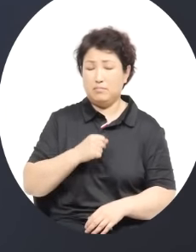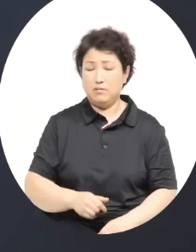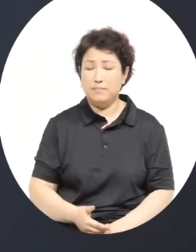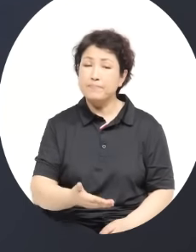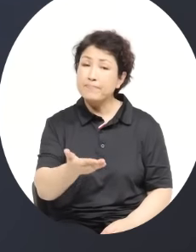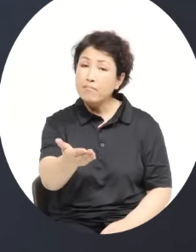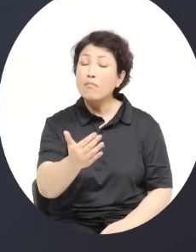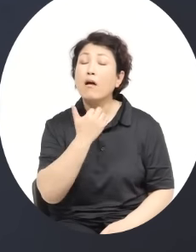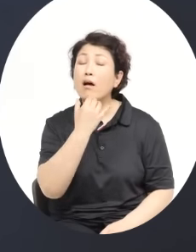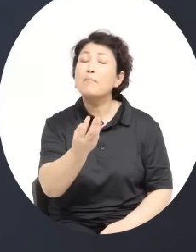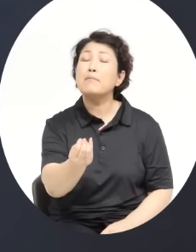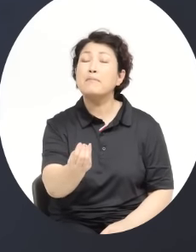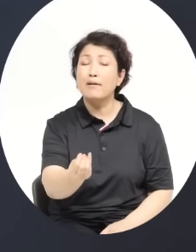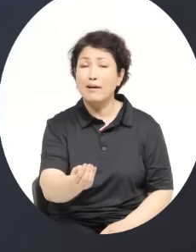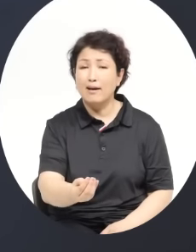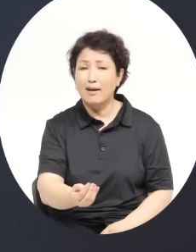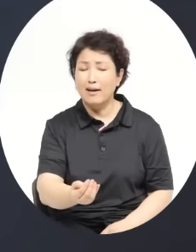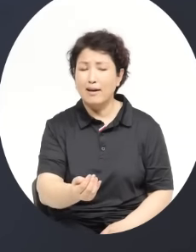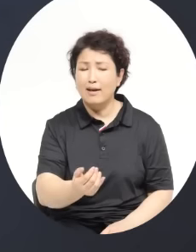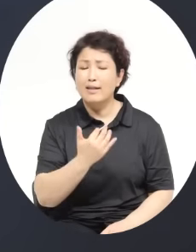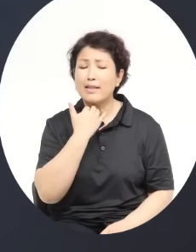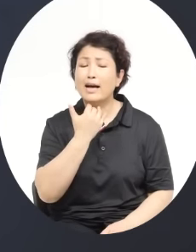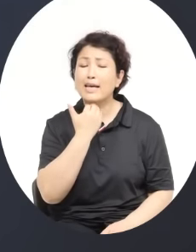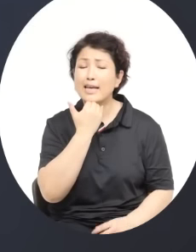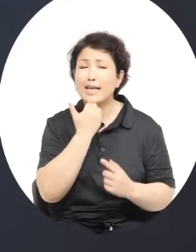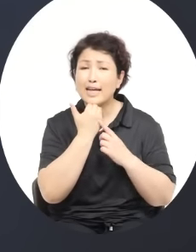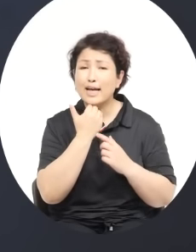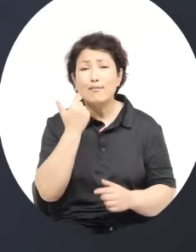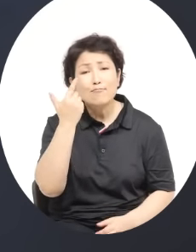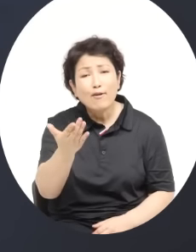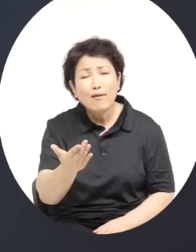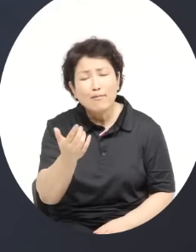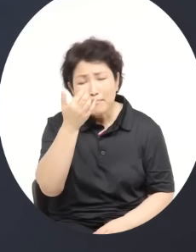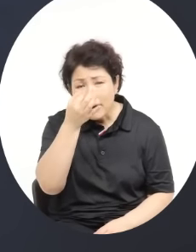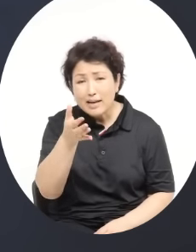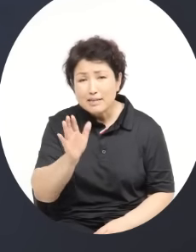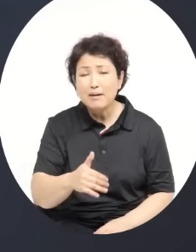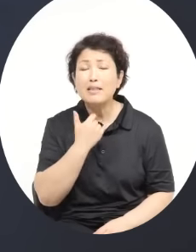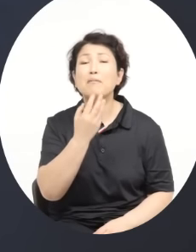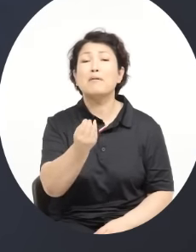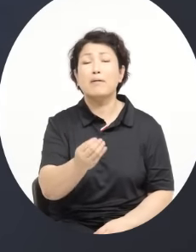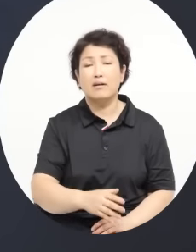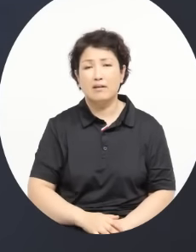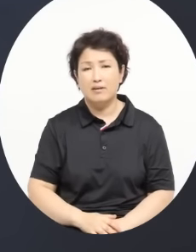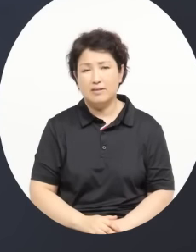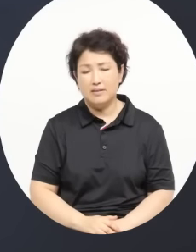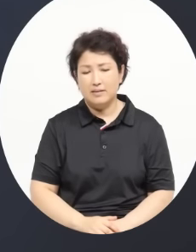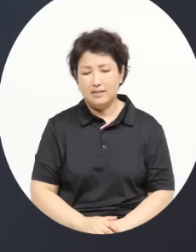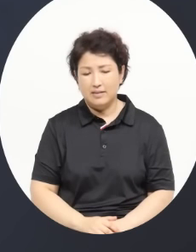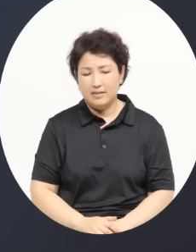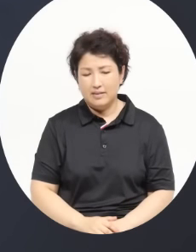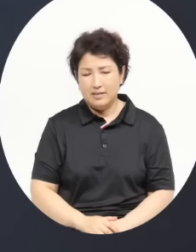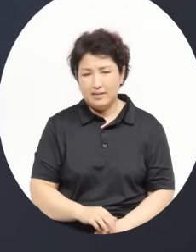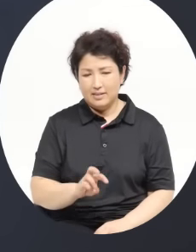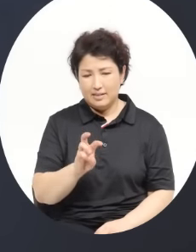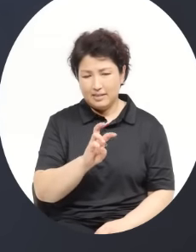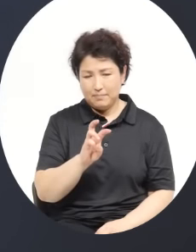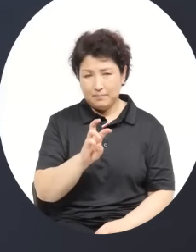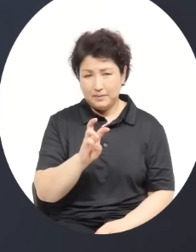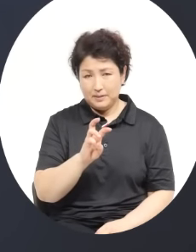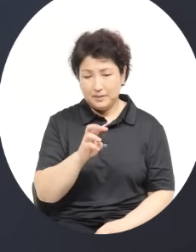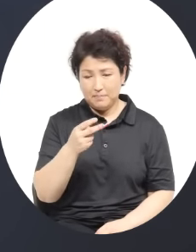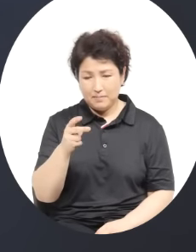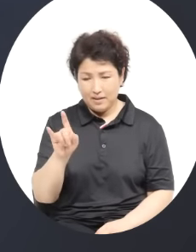근데 자기 지금 몇 살이에요? 이렇게 물어서 죄송합니다만은 네, 나이가 많아요. 네, 30대